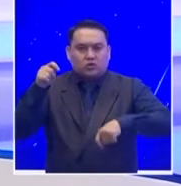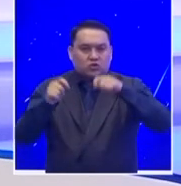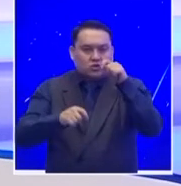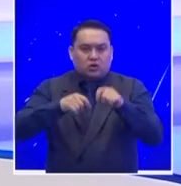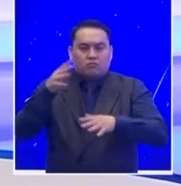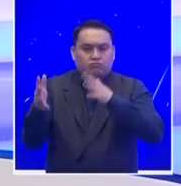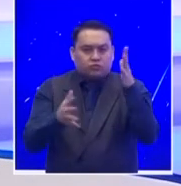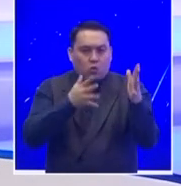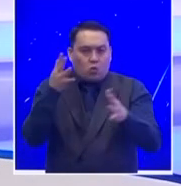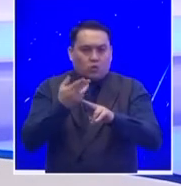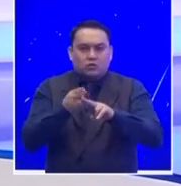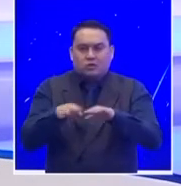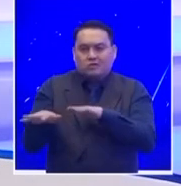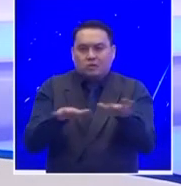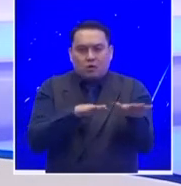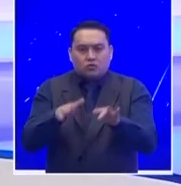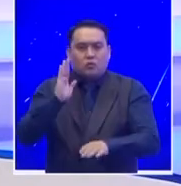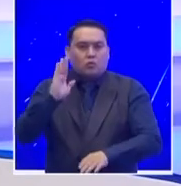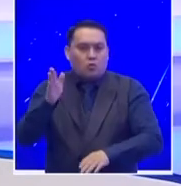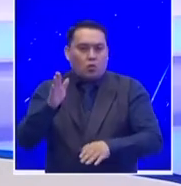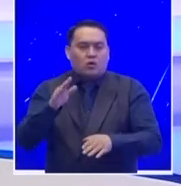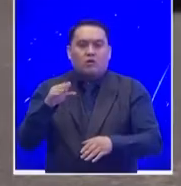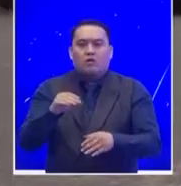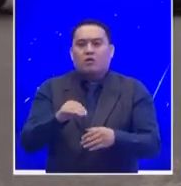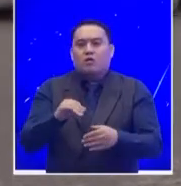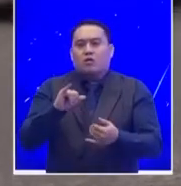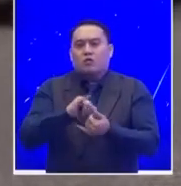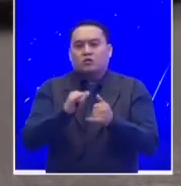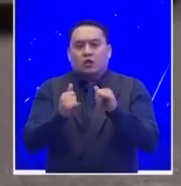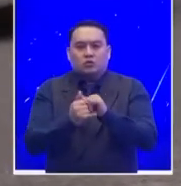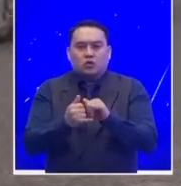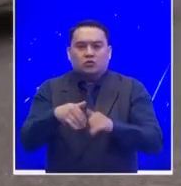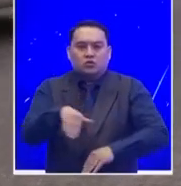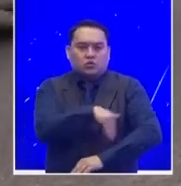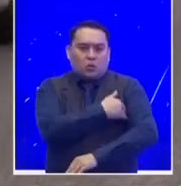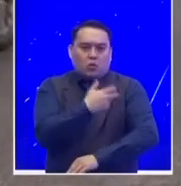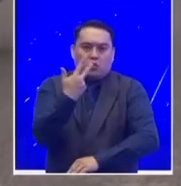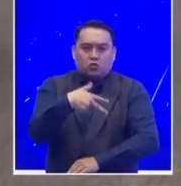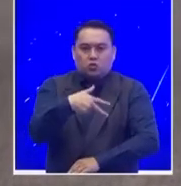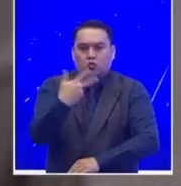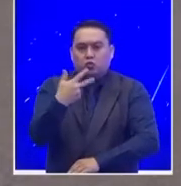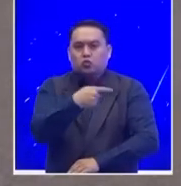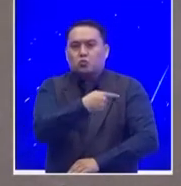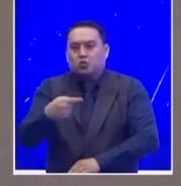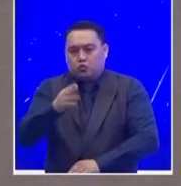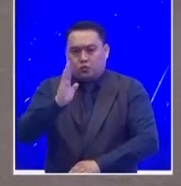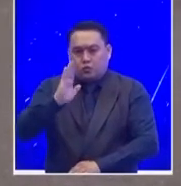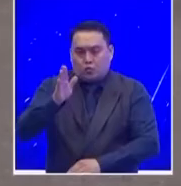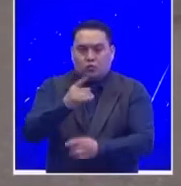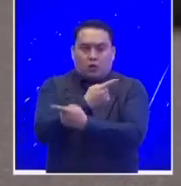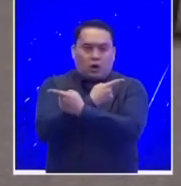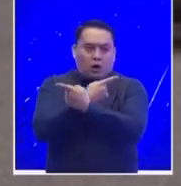шашын, боран, тұман, көктайғақ күтіледі. Шығыс пен орталық аймақта түнгі температура 33-33 градусқа дейін